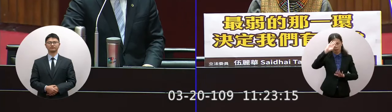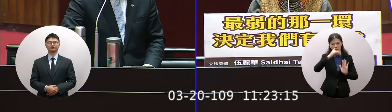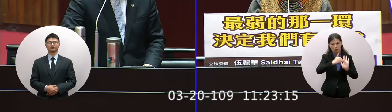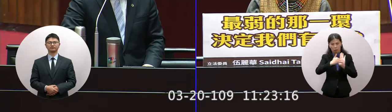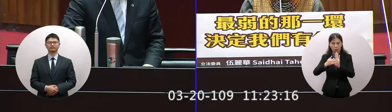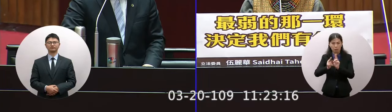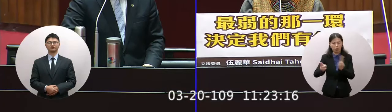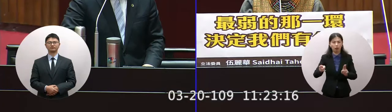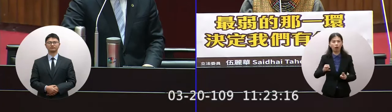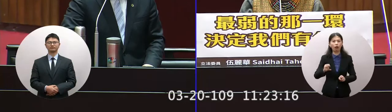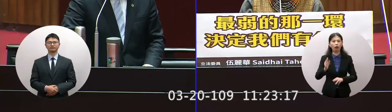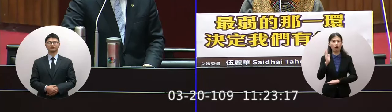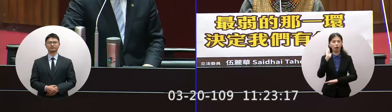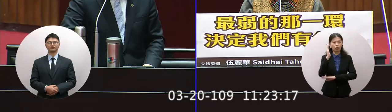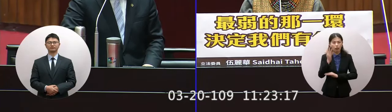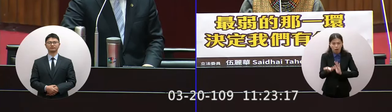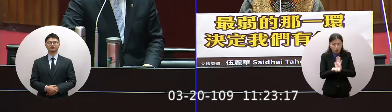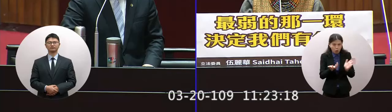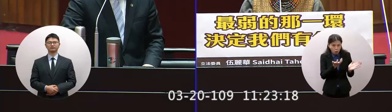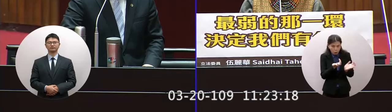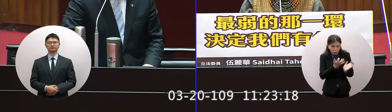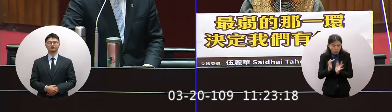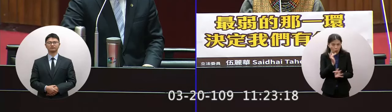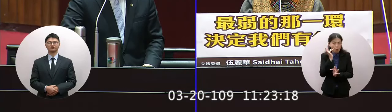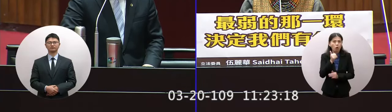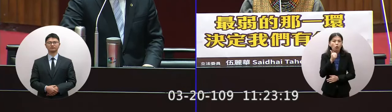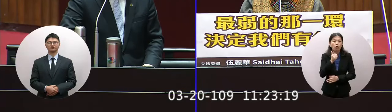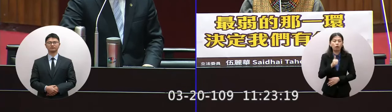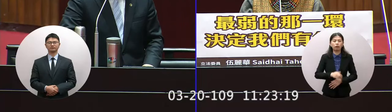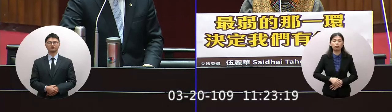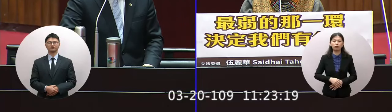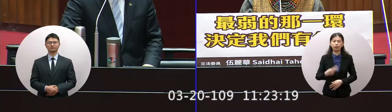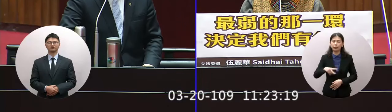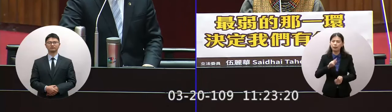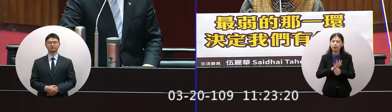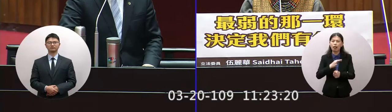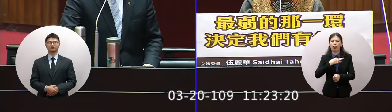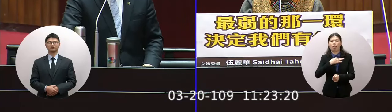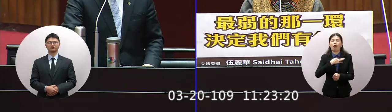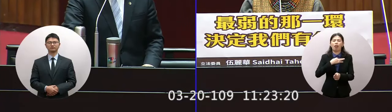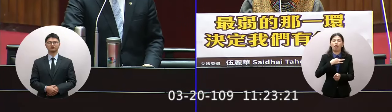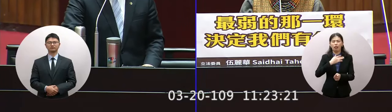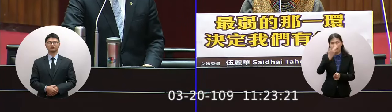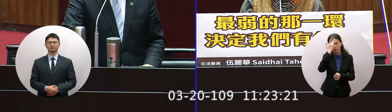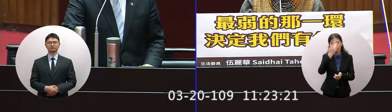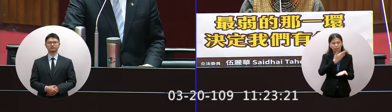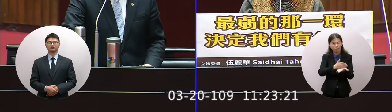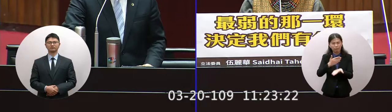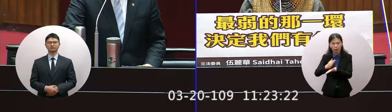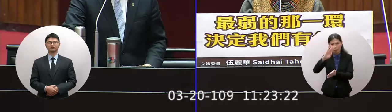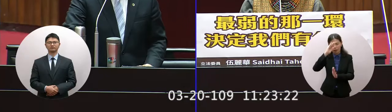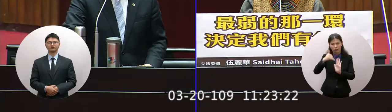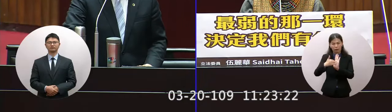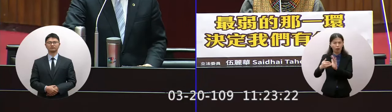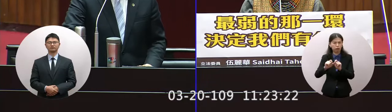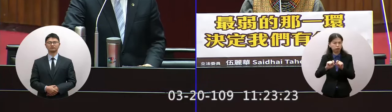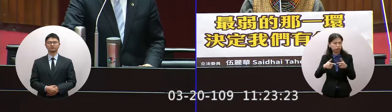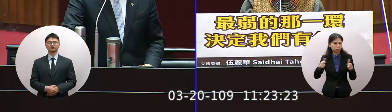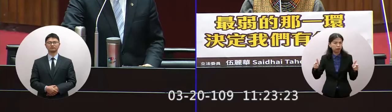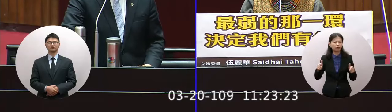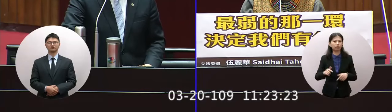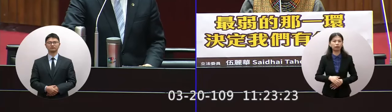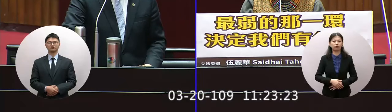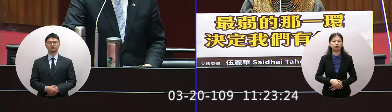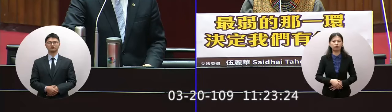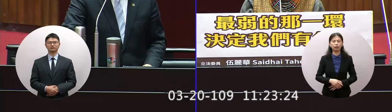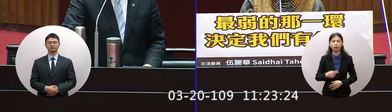的是超前部署，我们呢纾困。我们振兴，我们防疫，那么我们用这